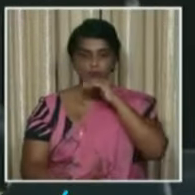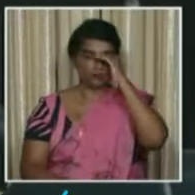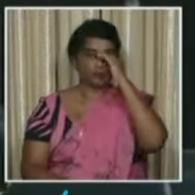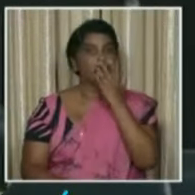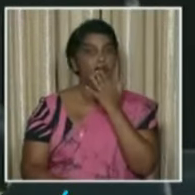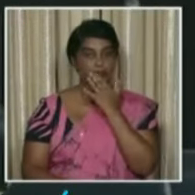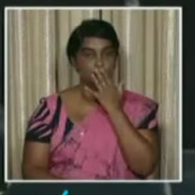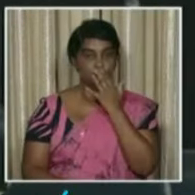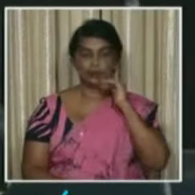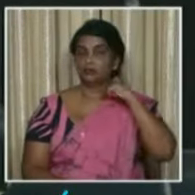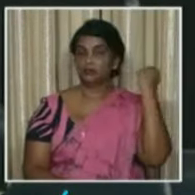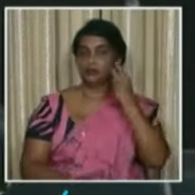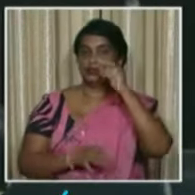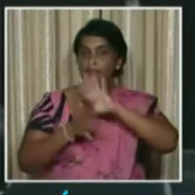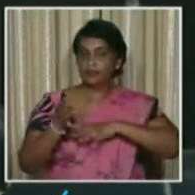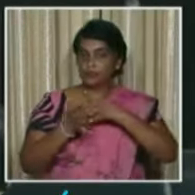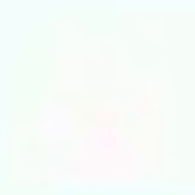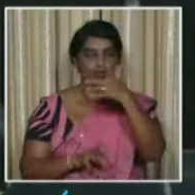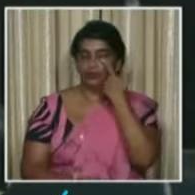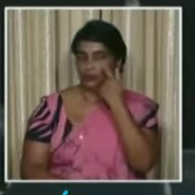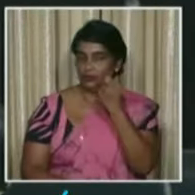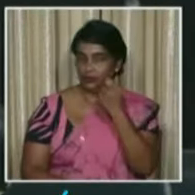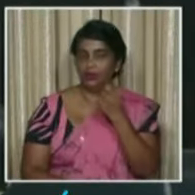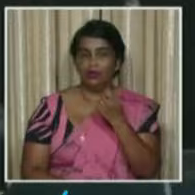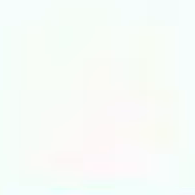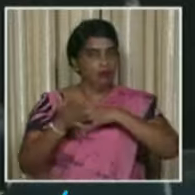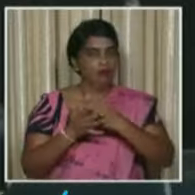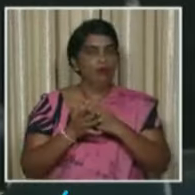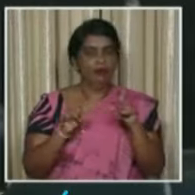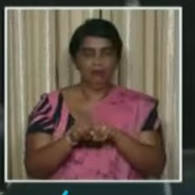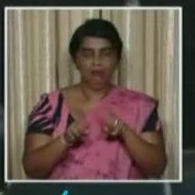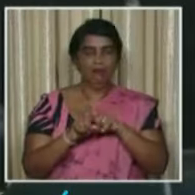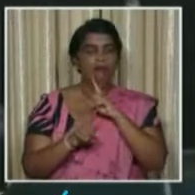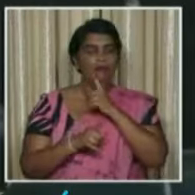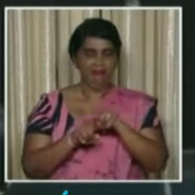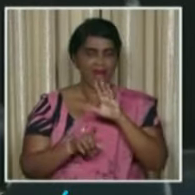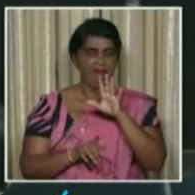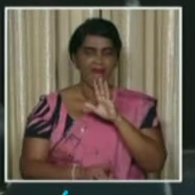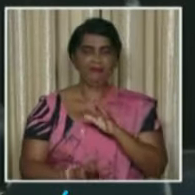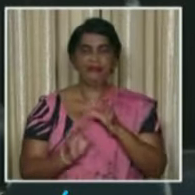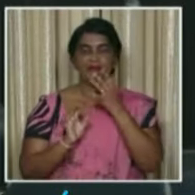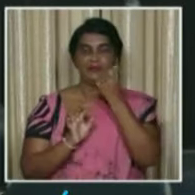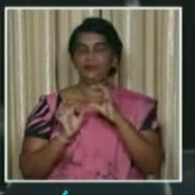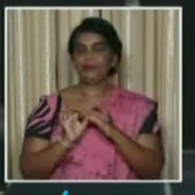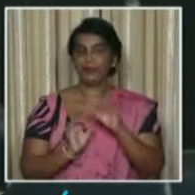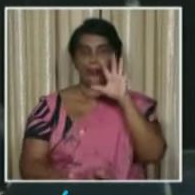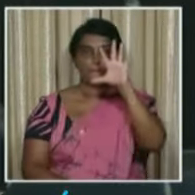සෞන්දර් ඉදිරිපත් කරන අයවැය වාර්තාවට ප්‍රකාරව විසර්ජන පනත යනුව පුනරාවර්තන වියදම් රුපියල් බිලියන